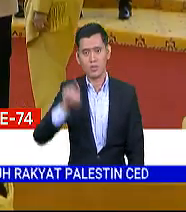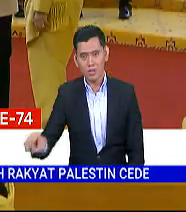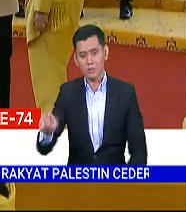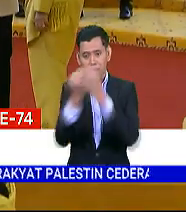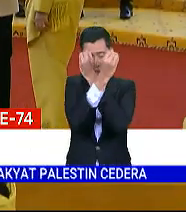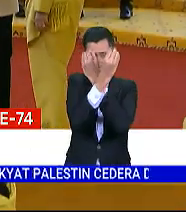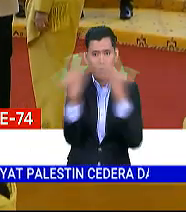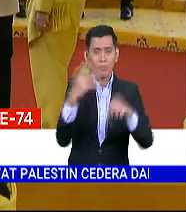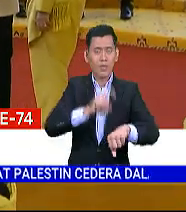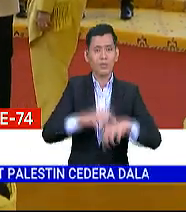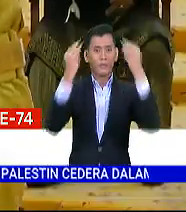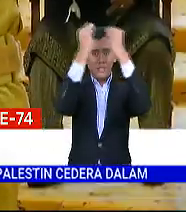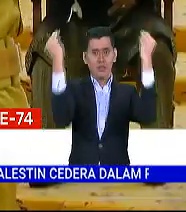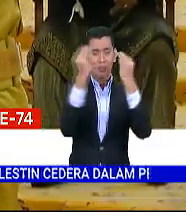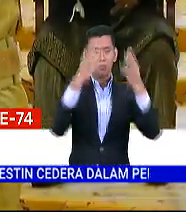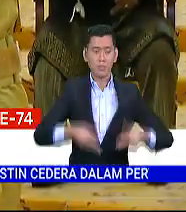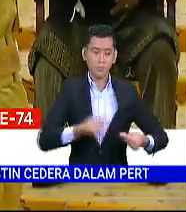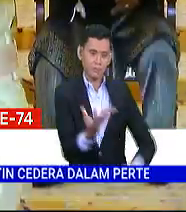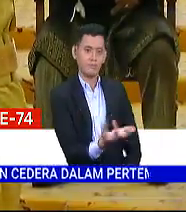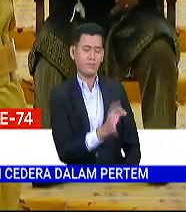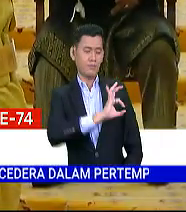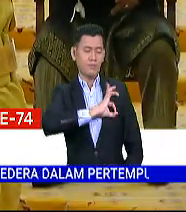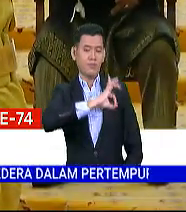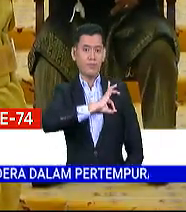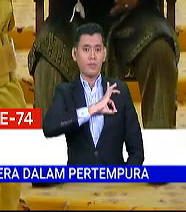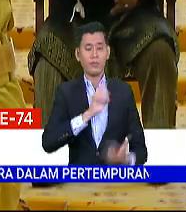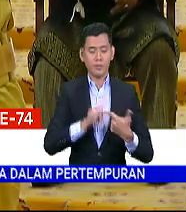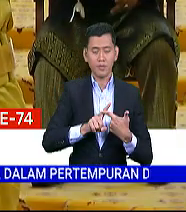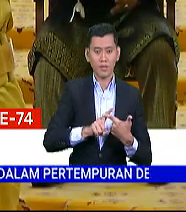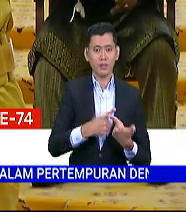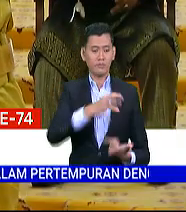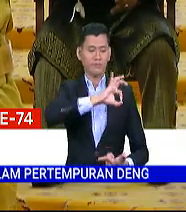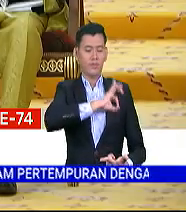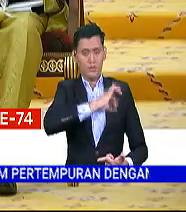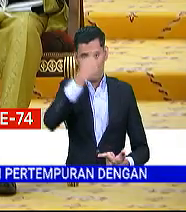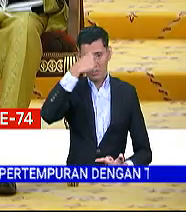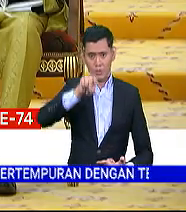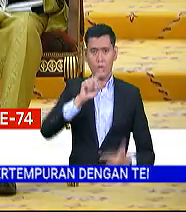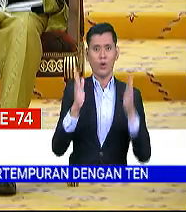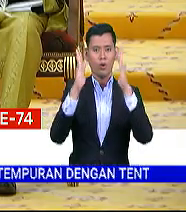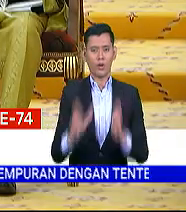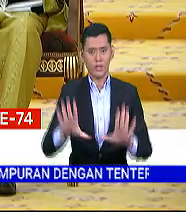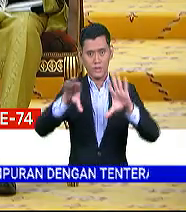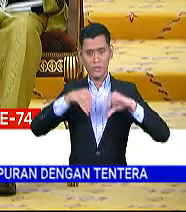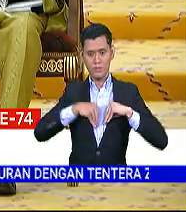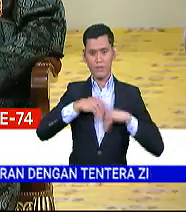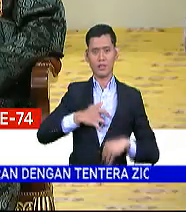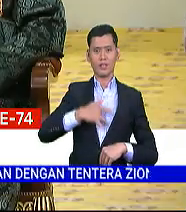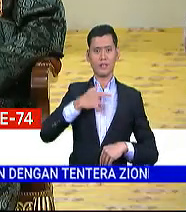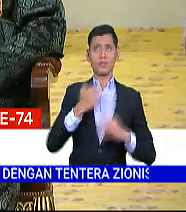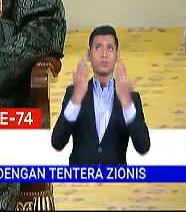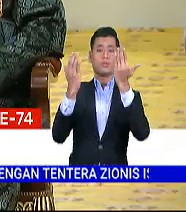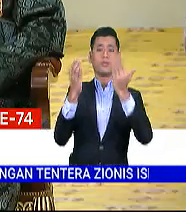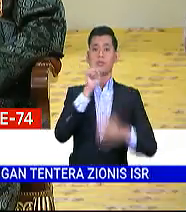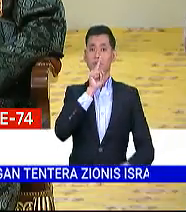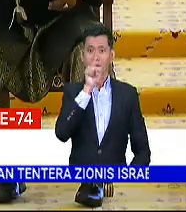Majlis Istiadat Pengurniaan Darjah Kebesaran, Bintang dan Pingat Negeri Sembilan turut menzahirkan rasa